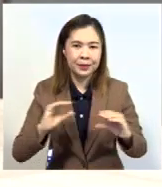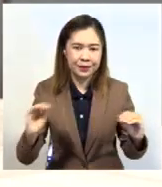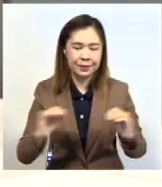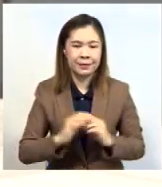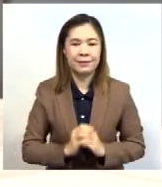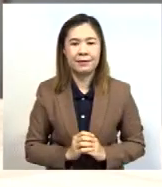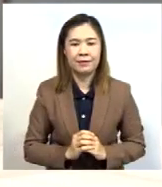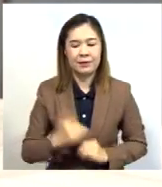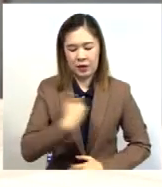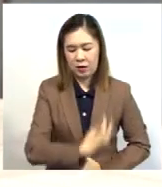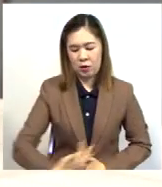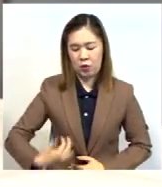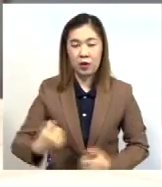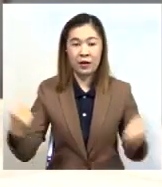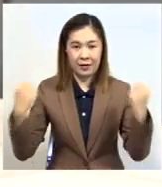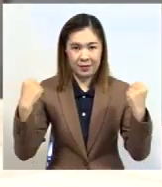างภูมิต้านทานให้ร่างกาย